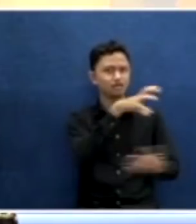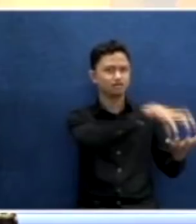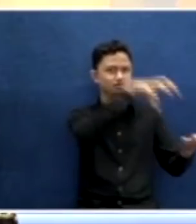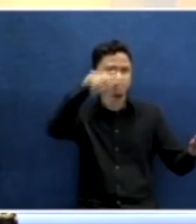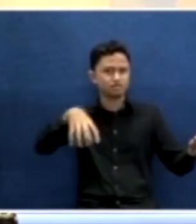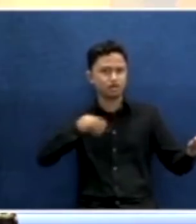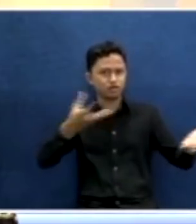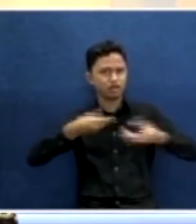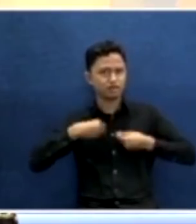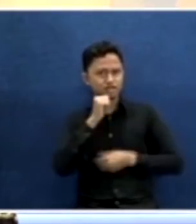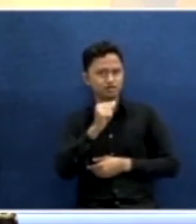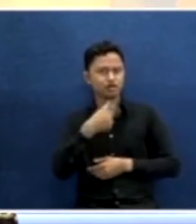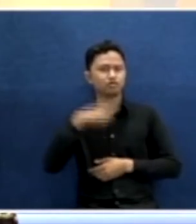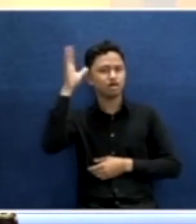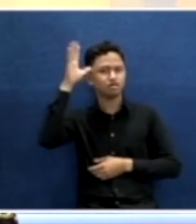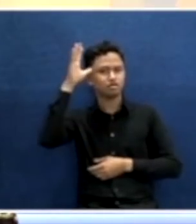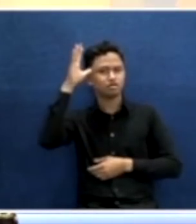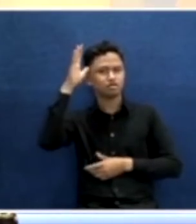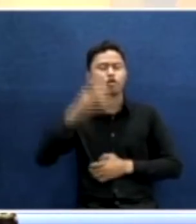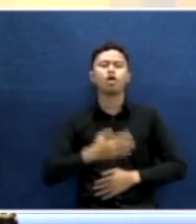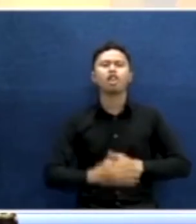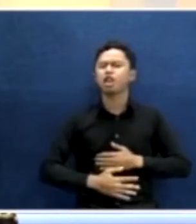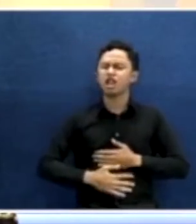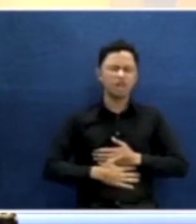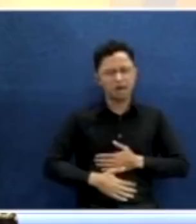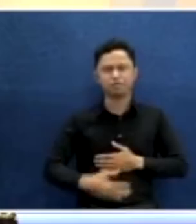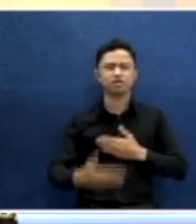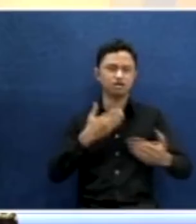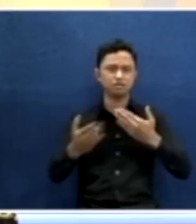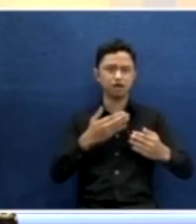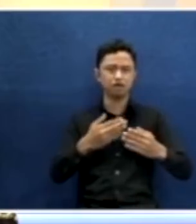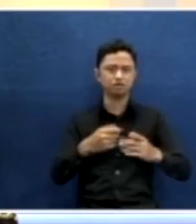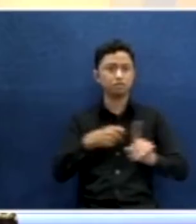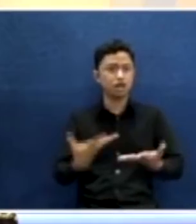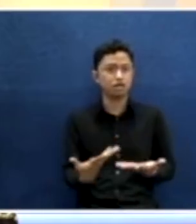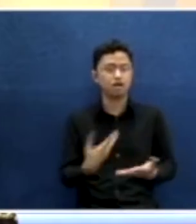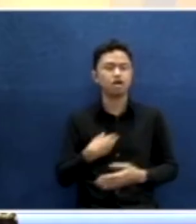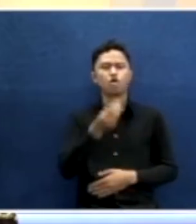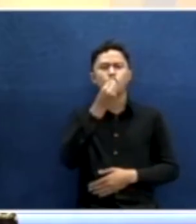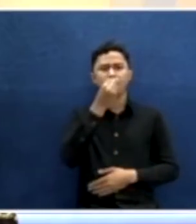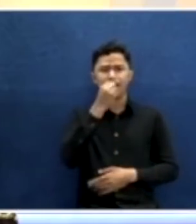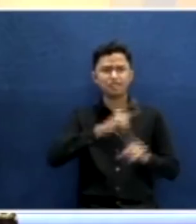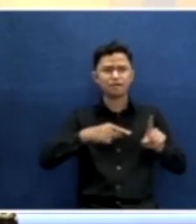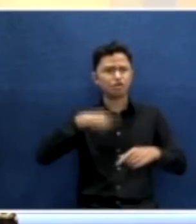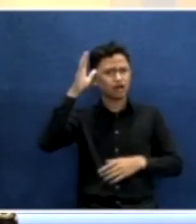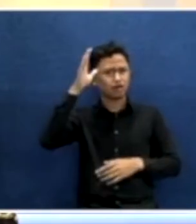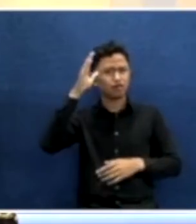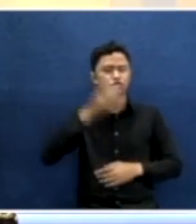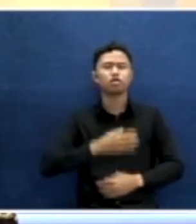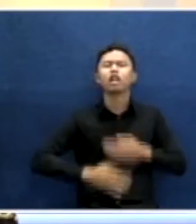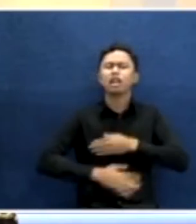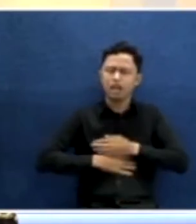ke tangan saya maka aku lebih daerah untuk kemudian lapar daripada makanan sesuatu yang saya tidak tahu bagaimana hukumnya Masya Allah itu sampai pakai